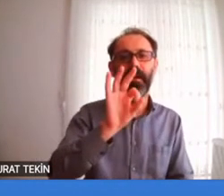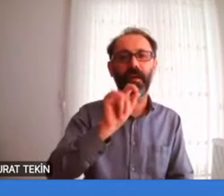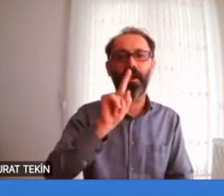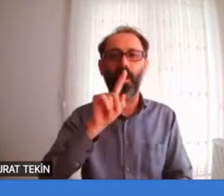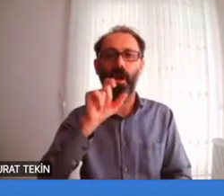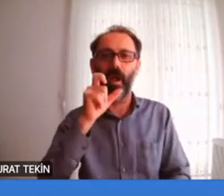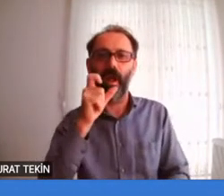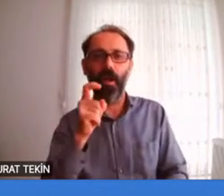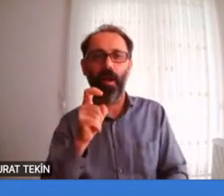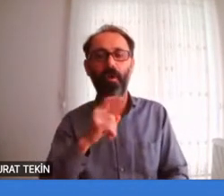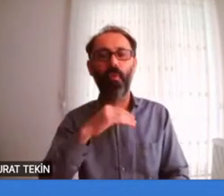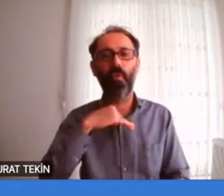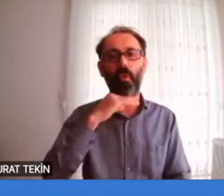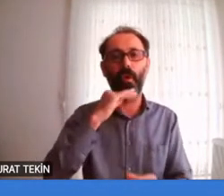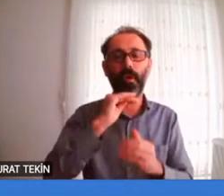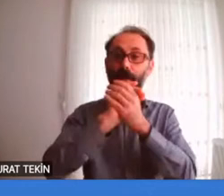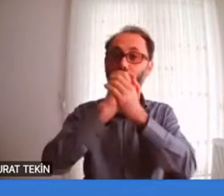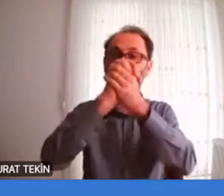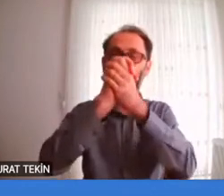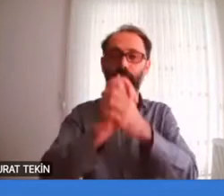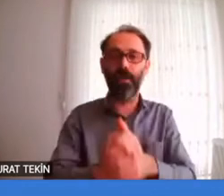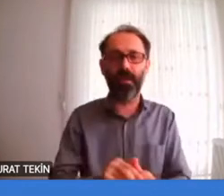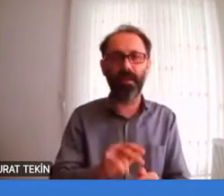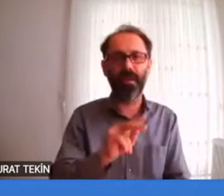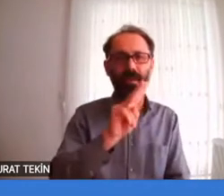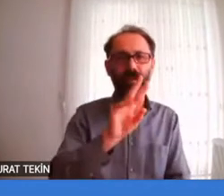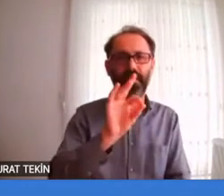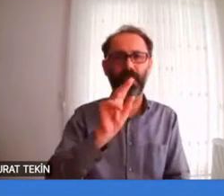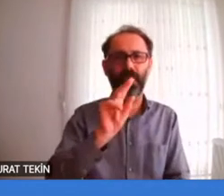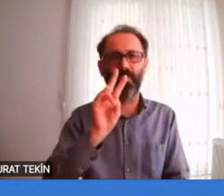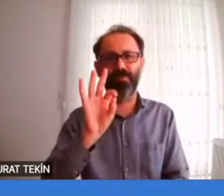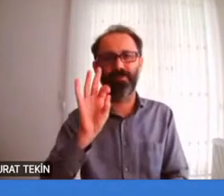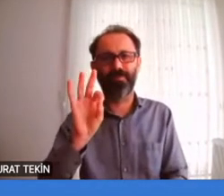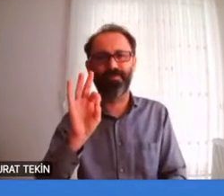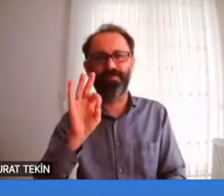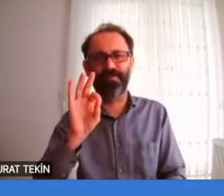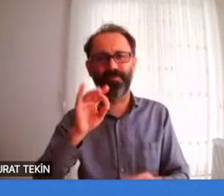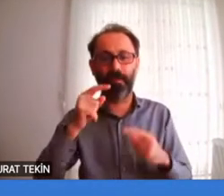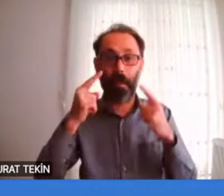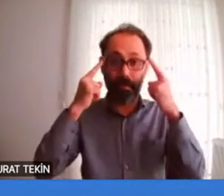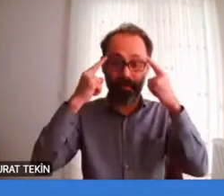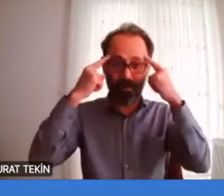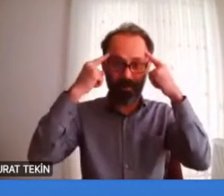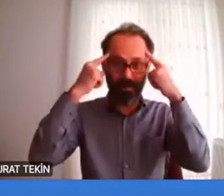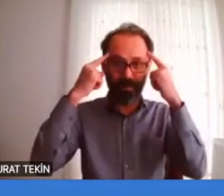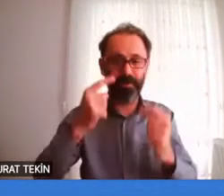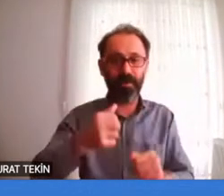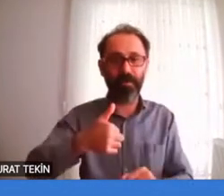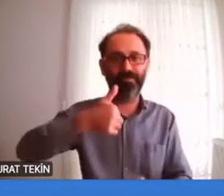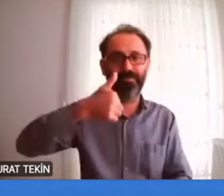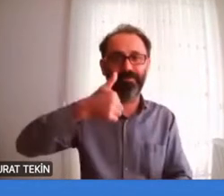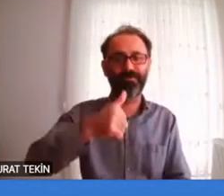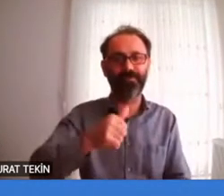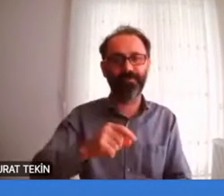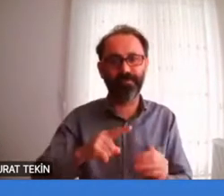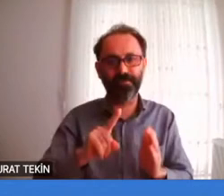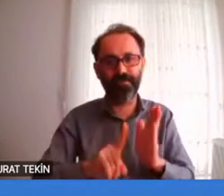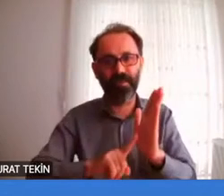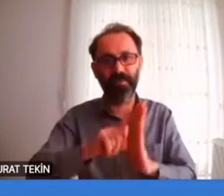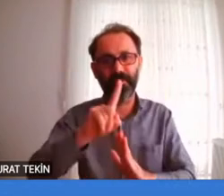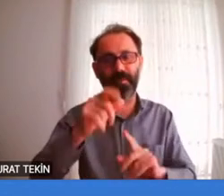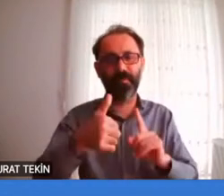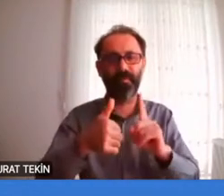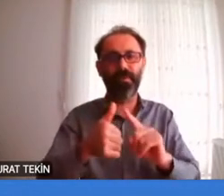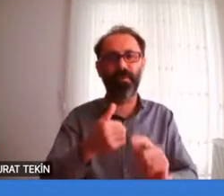Golbol Avrupa Şampiyonası, 2020 Tokyo Paralimpik Oyunları Şampiyonu. Bu bildiğimiz gibi pandemi nedeniyle